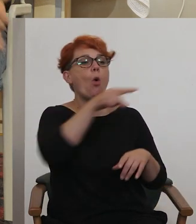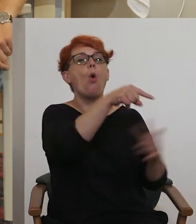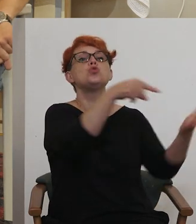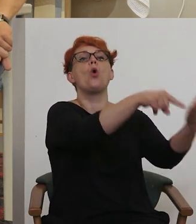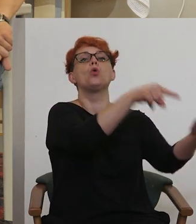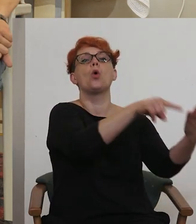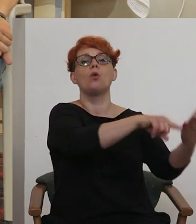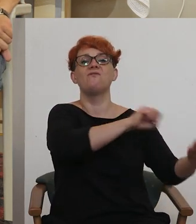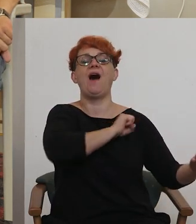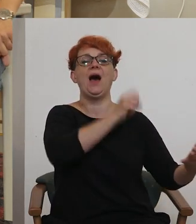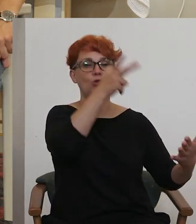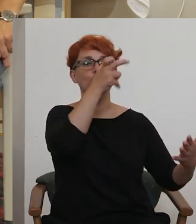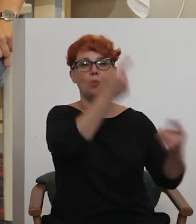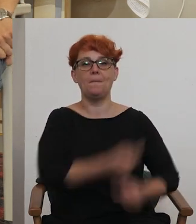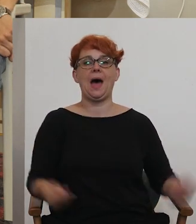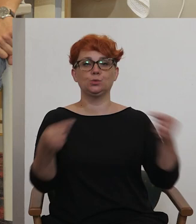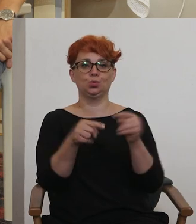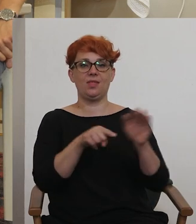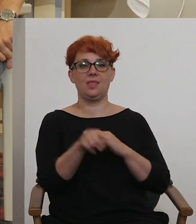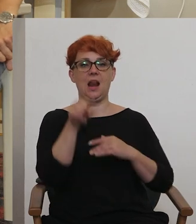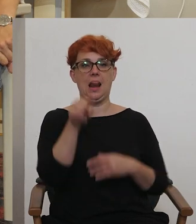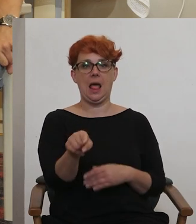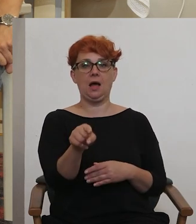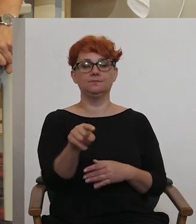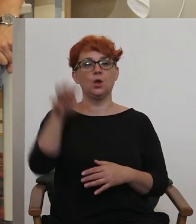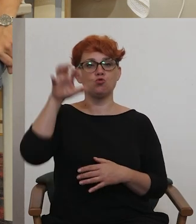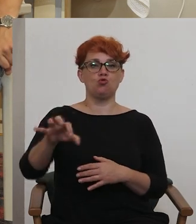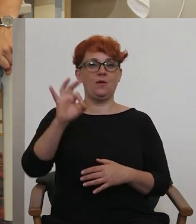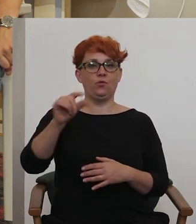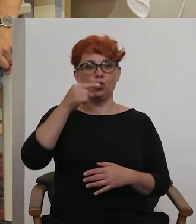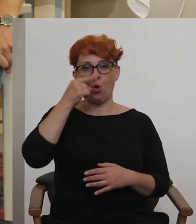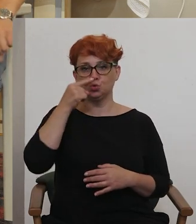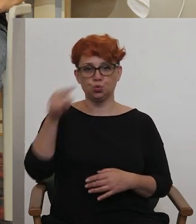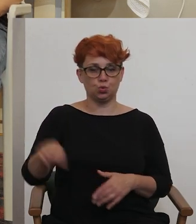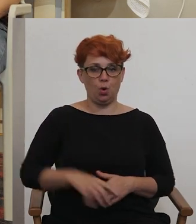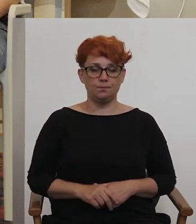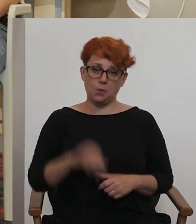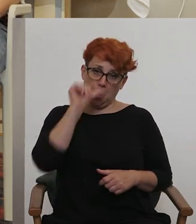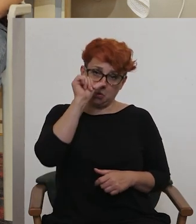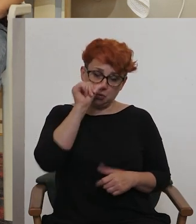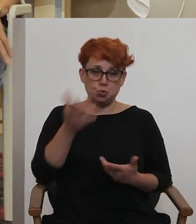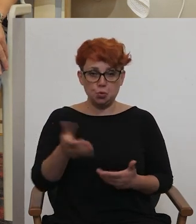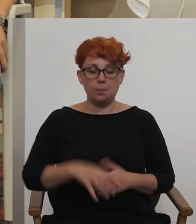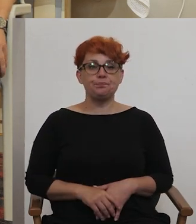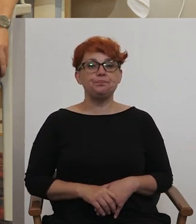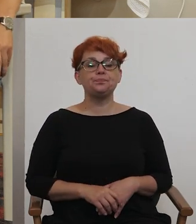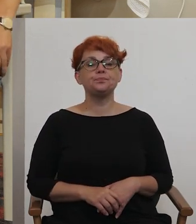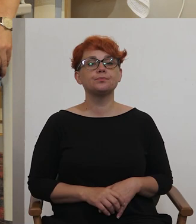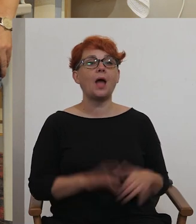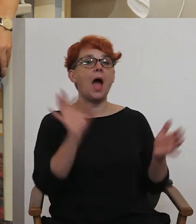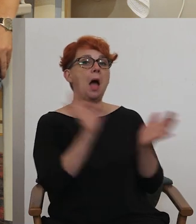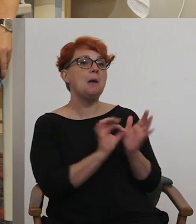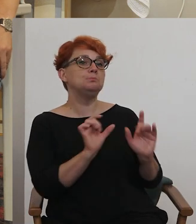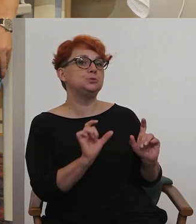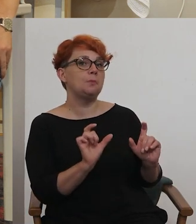orzełek, tak, to będzie orzeł dywizji kościuszkowskiej. Jak przypadek gra rolę przy